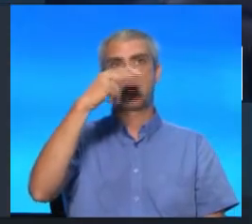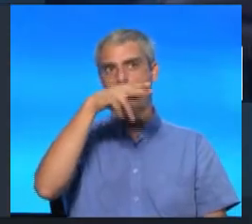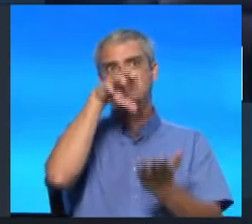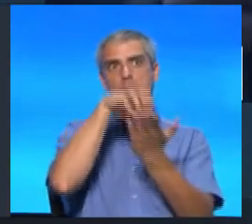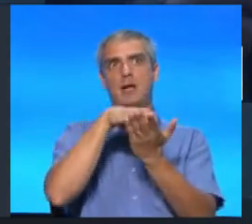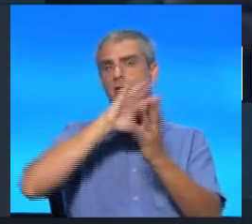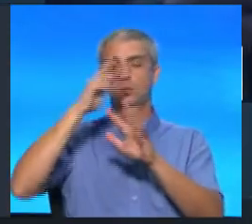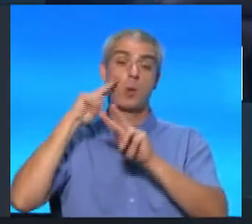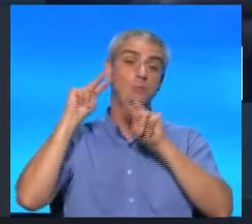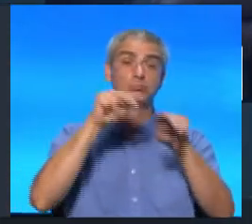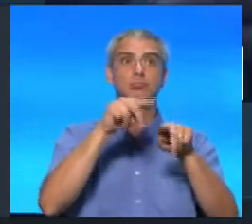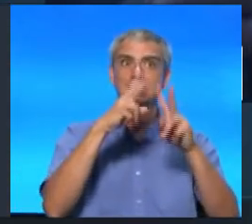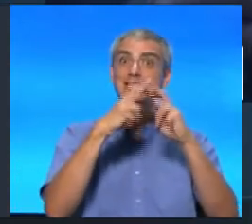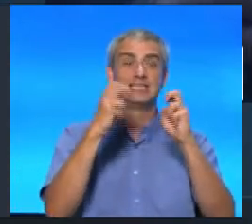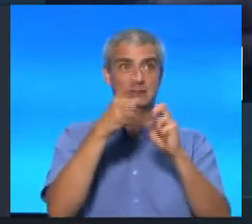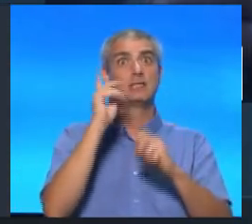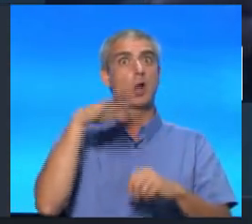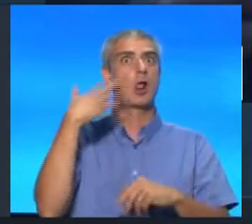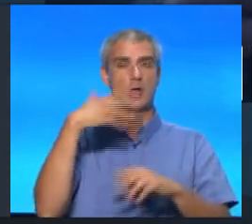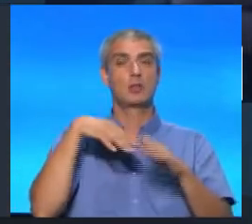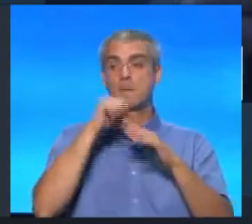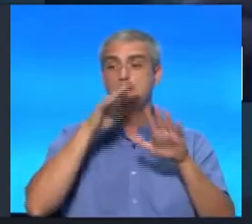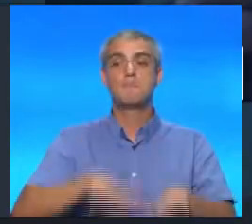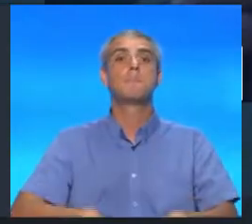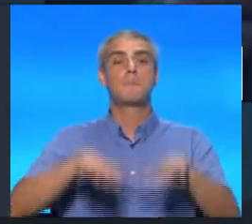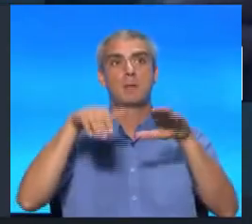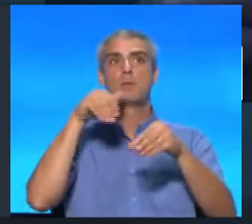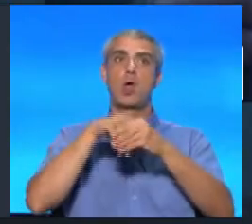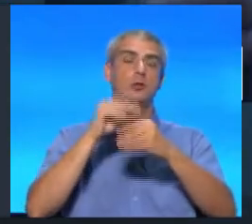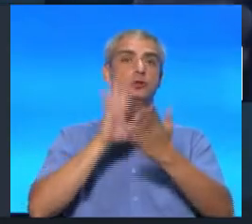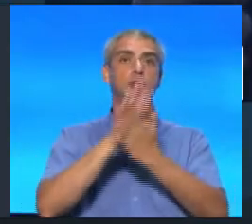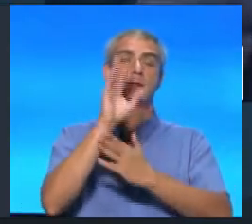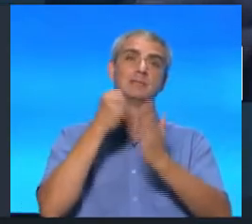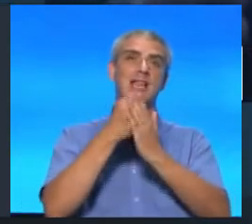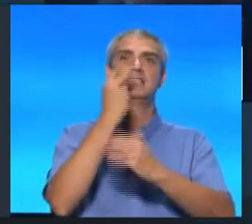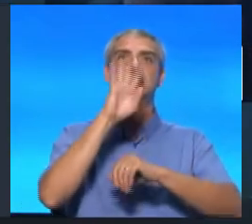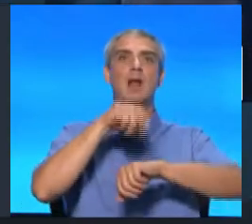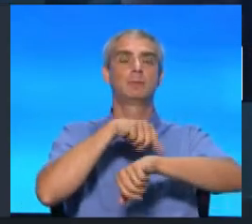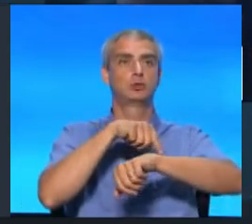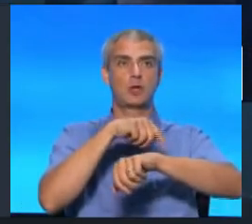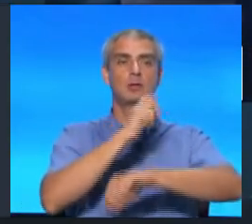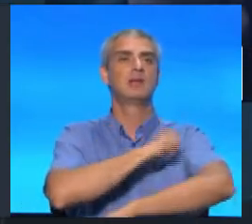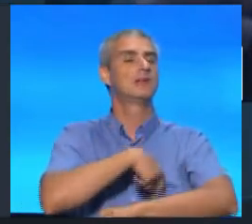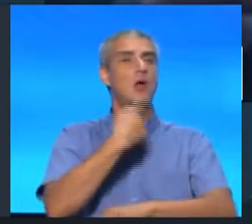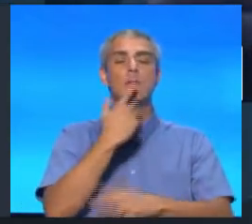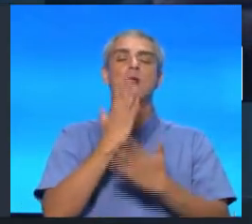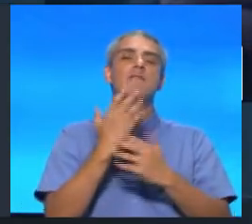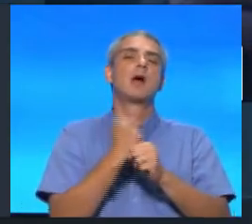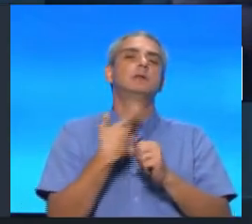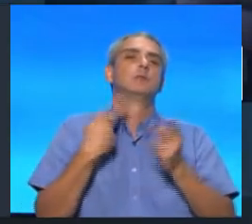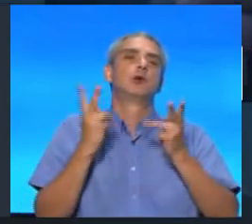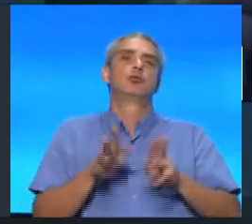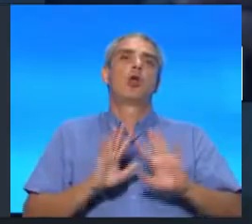כולם מסתכלים, עיר שעצויה להיות תחת מים בתוך 12 עד 24 שעות. הרשויות אומרות, עשינו מה שאפשר,